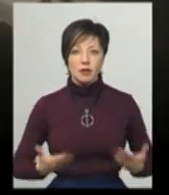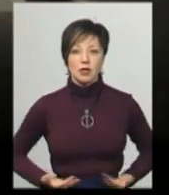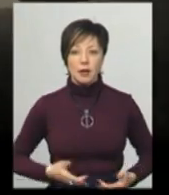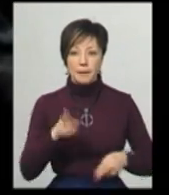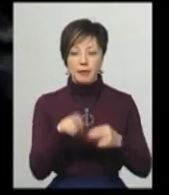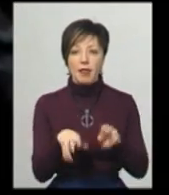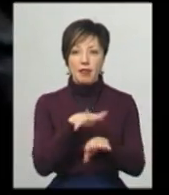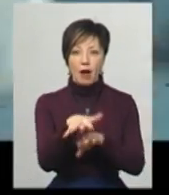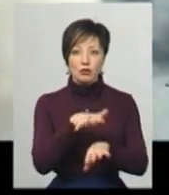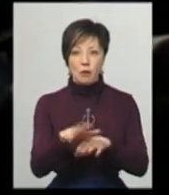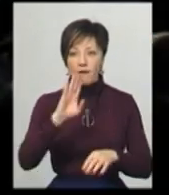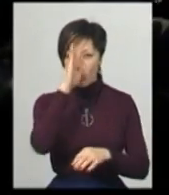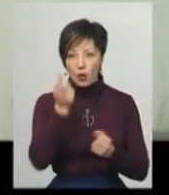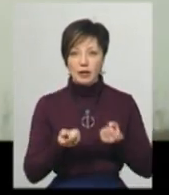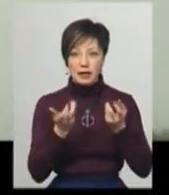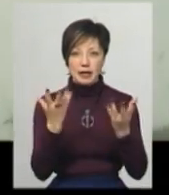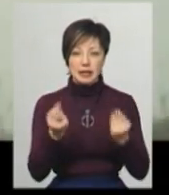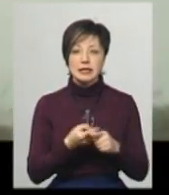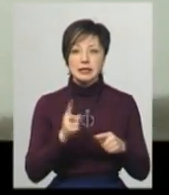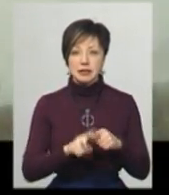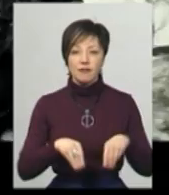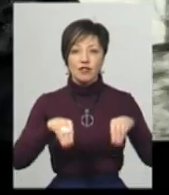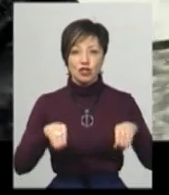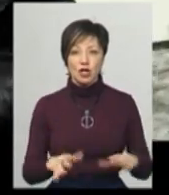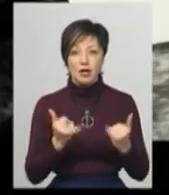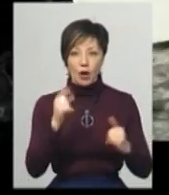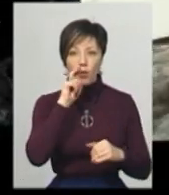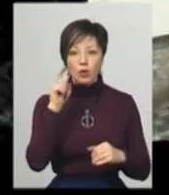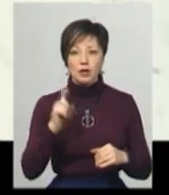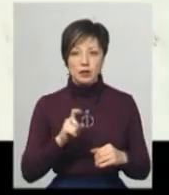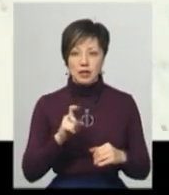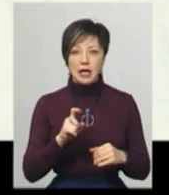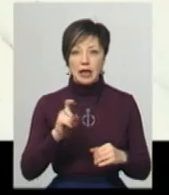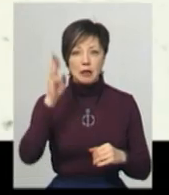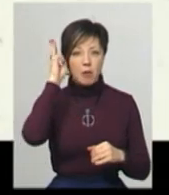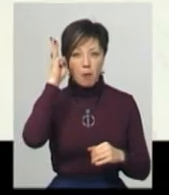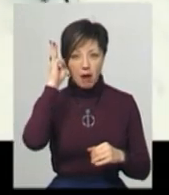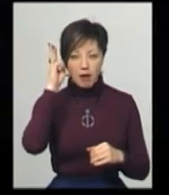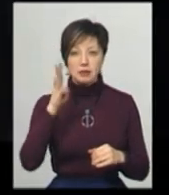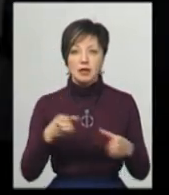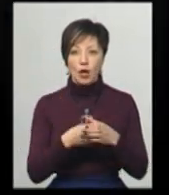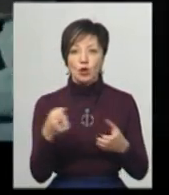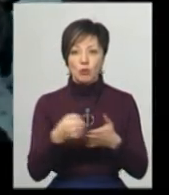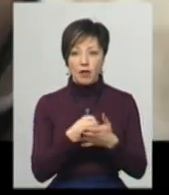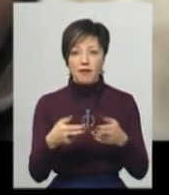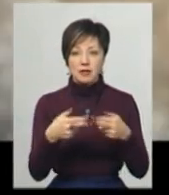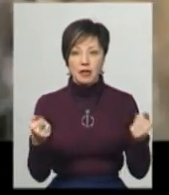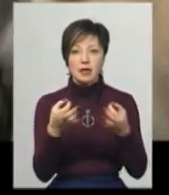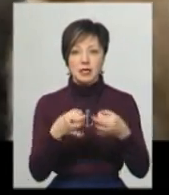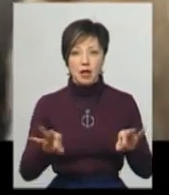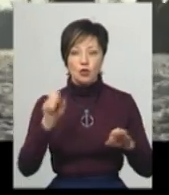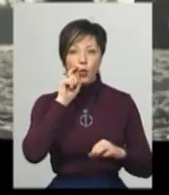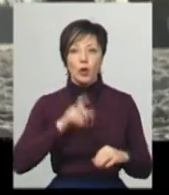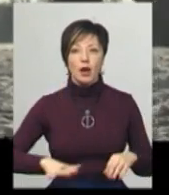припинили наступ ворога на кілька днів. Ці дні стали вирішальними для української дипломатії, яка домоглася визнання незалежної